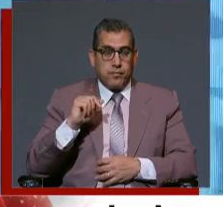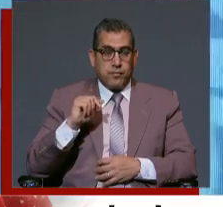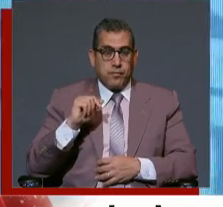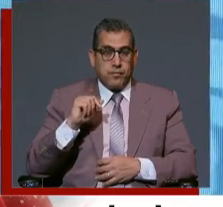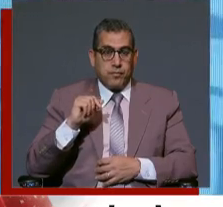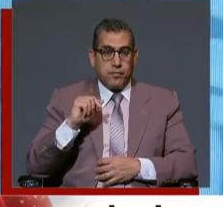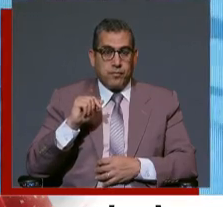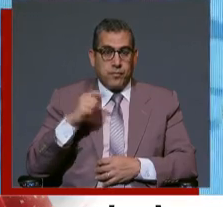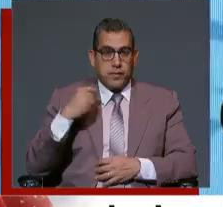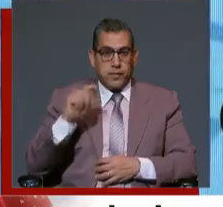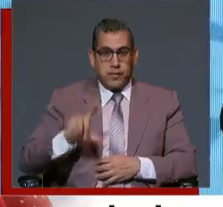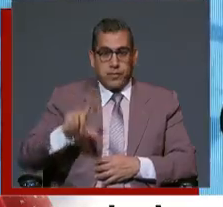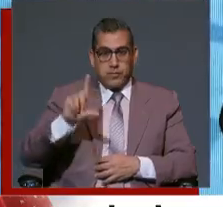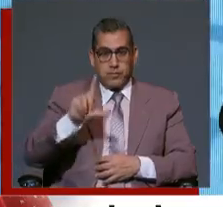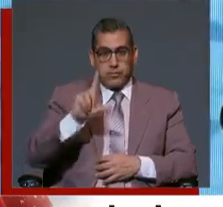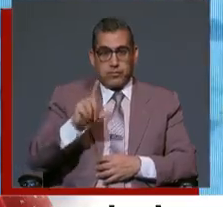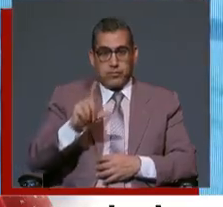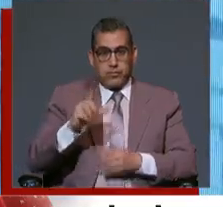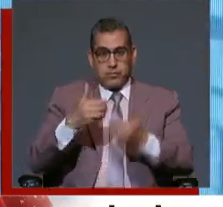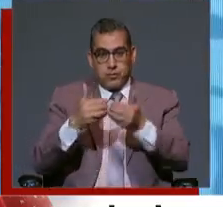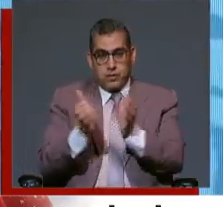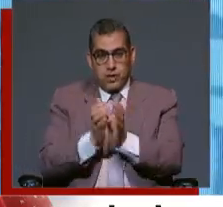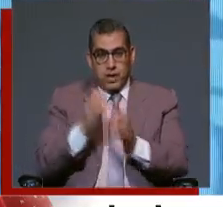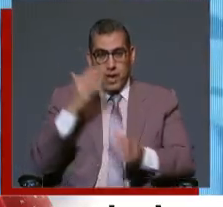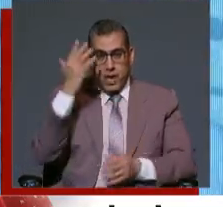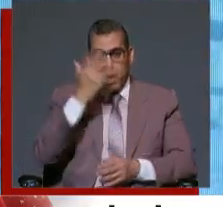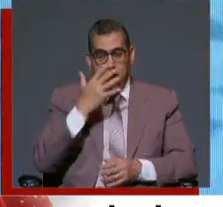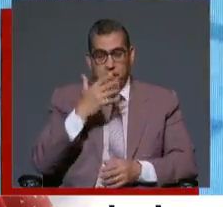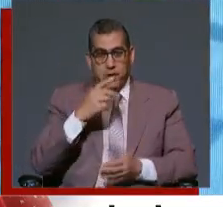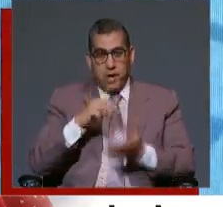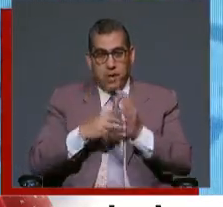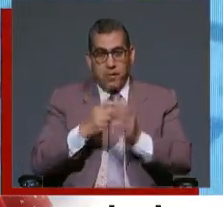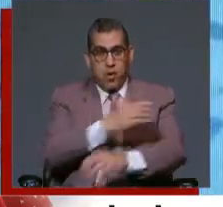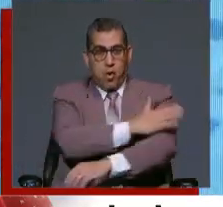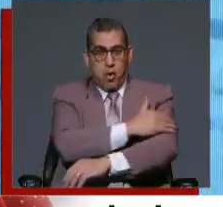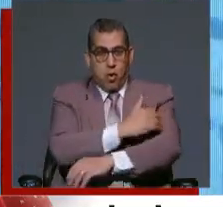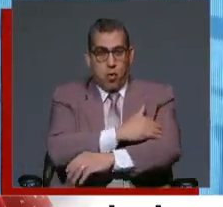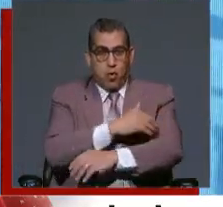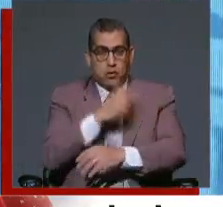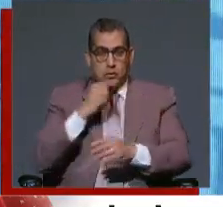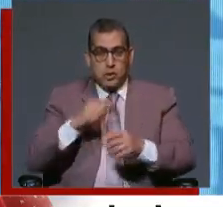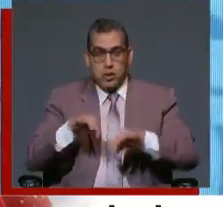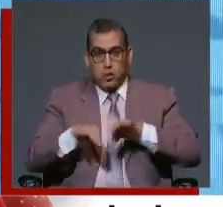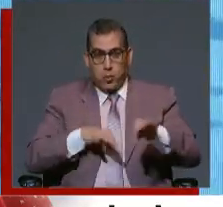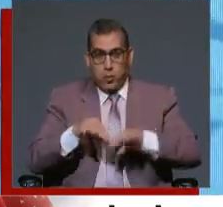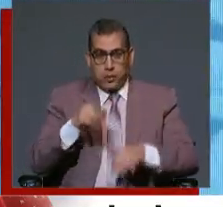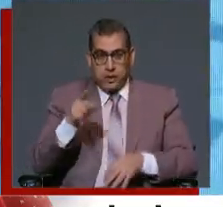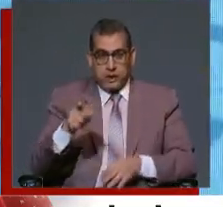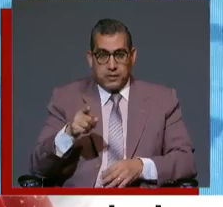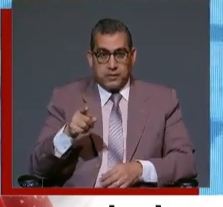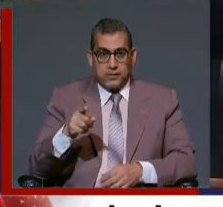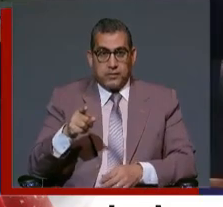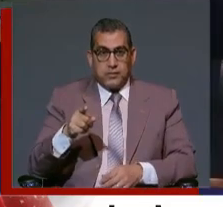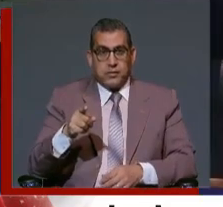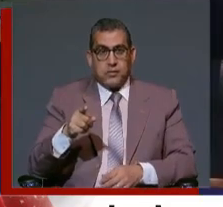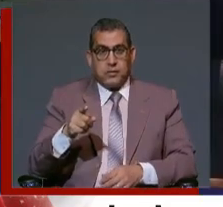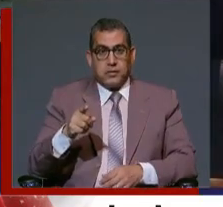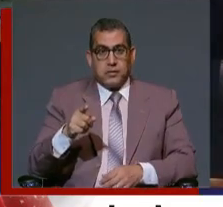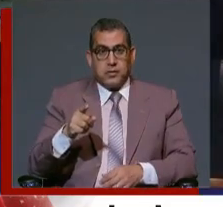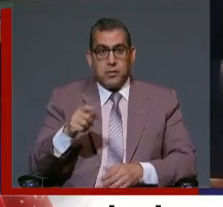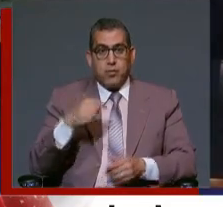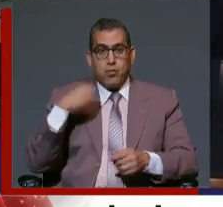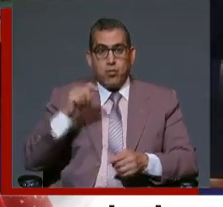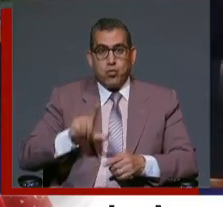رؤساء المجموعات الاقتصادية الإقليمية والمؤسسات المالية، أعضاء السلك الدبلوماسي، المديرين